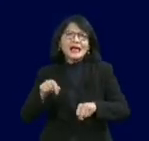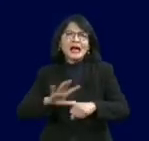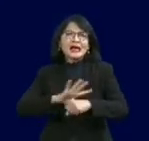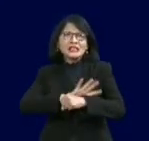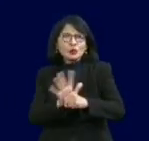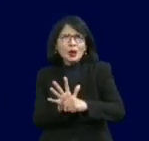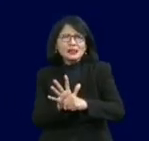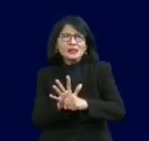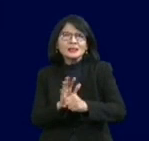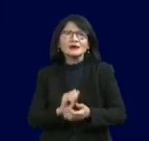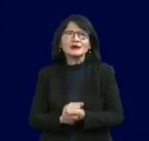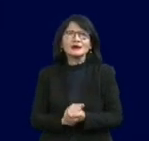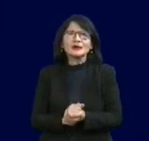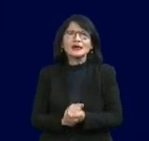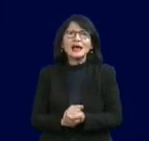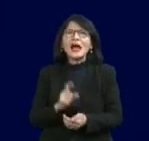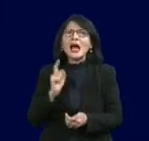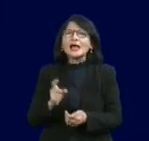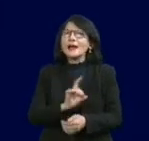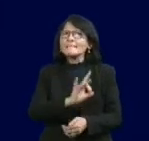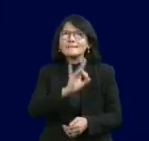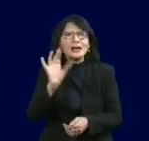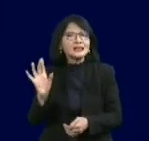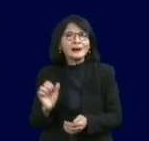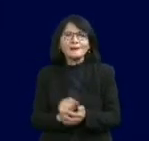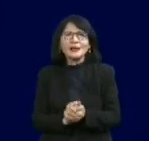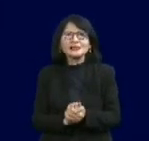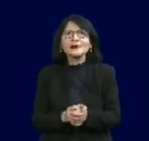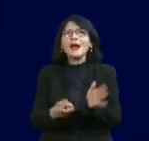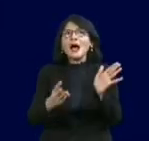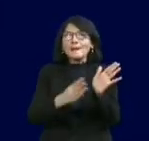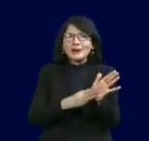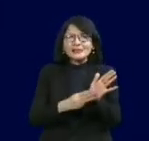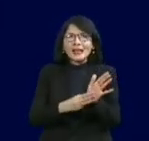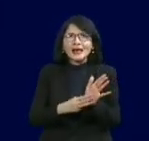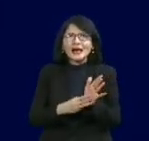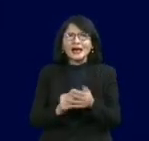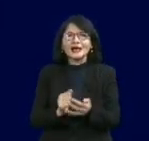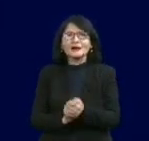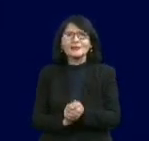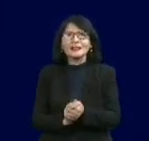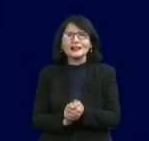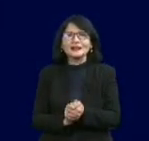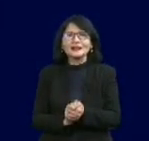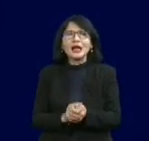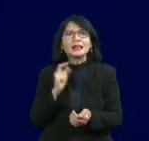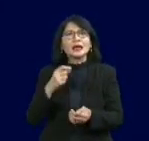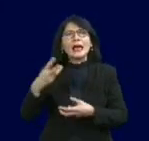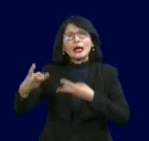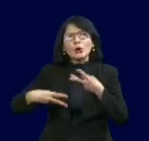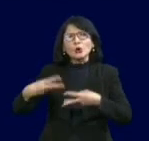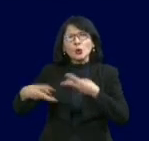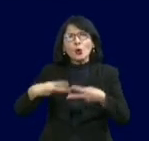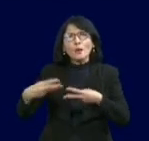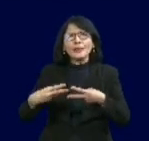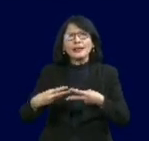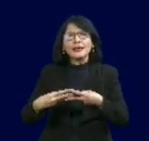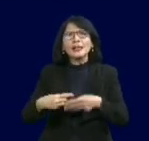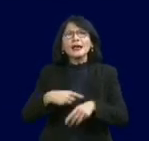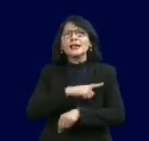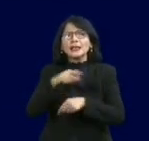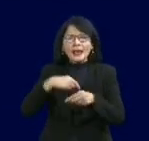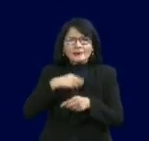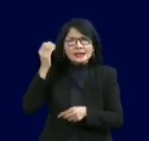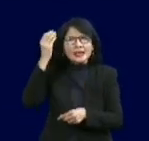pandemi ini ada berbagai macam gejolak, bukan saja di bidang pembelajaran tapi juga di bidang ekonomi. Dan kami menyadari